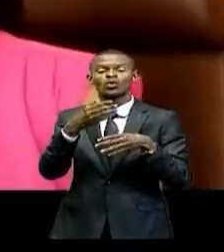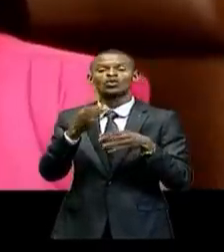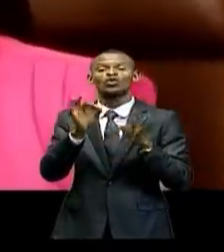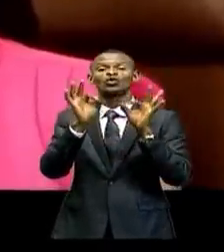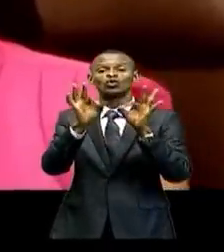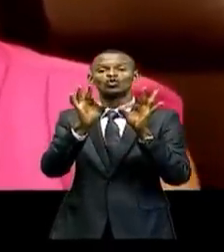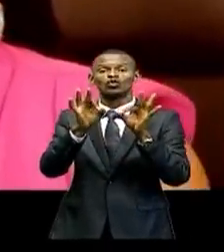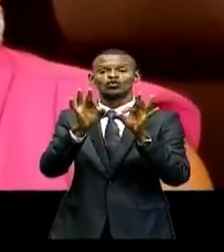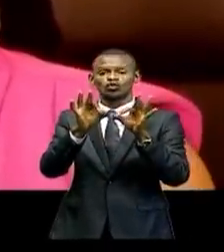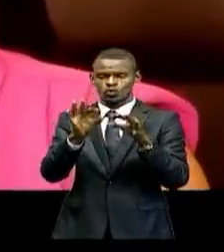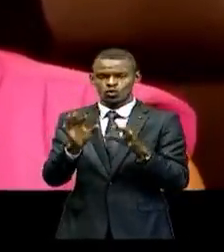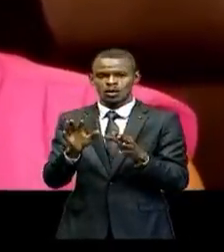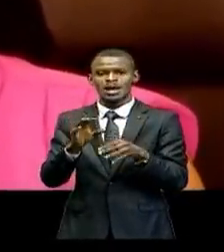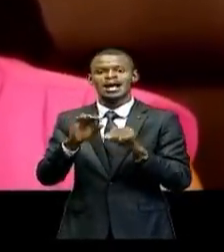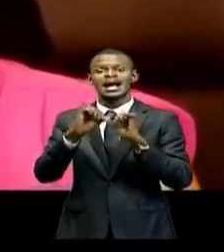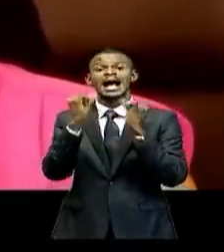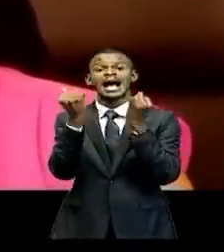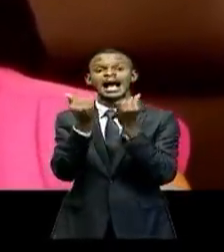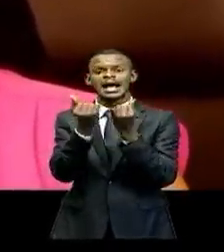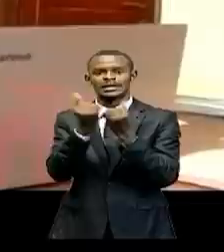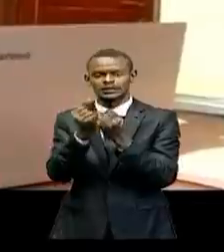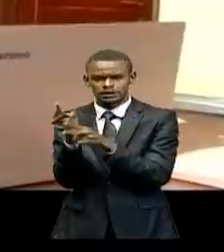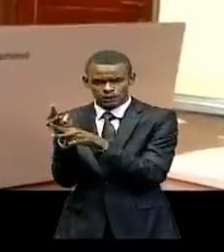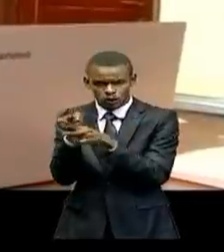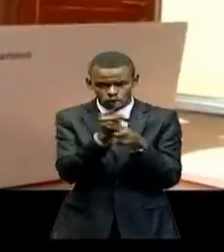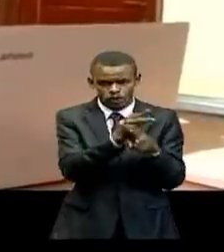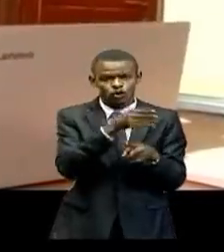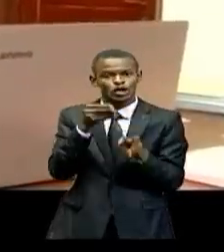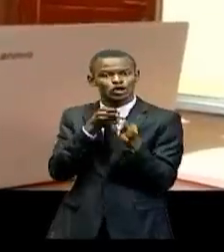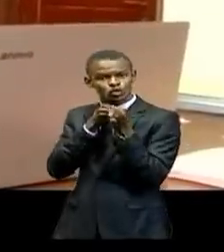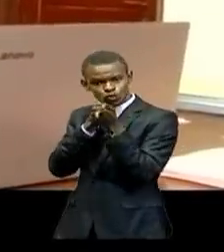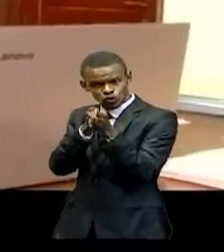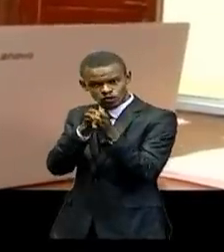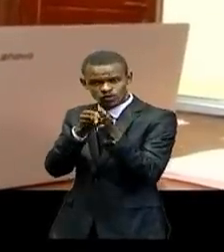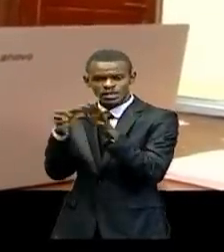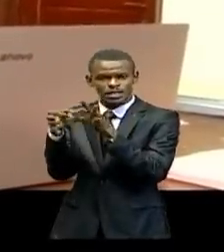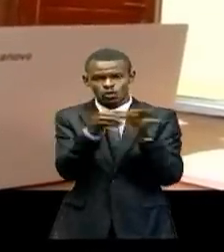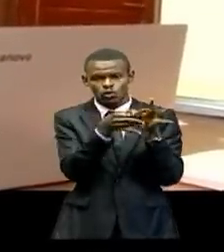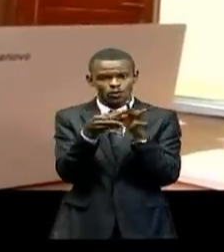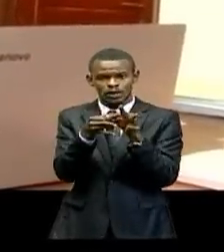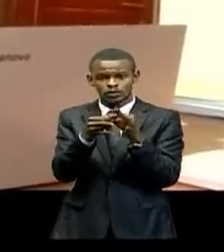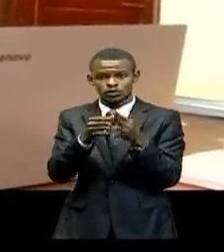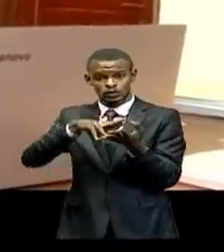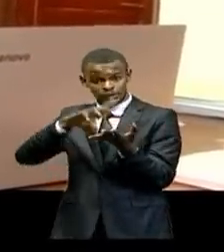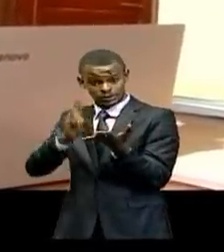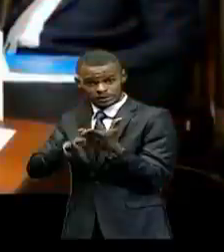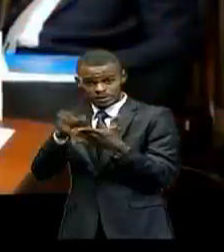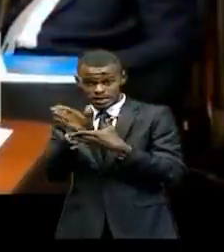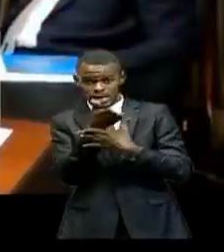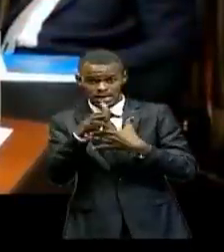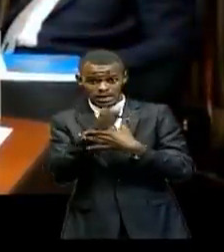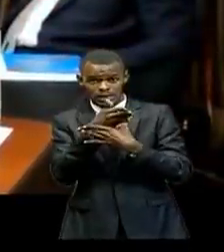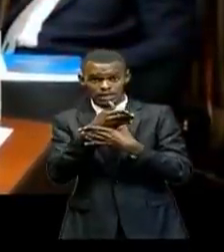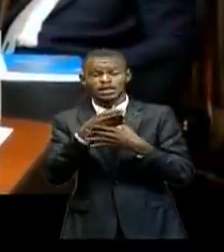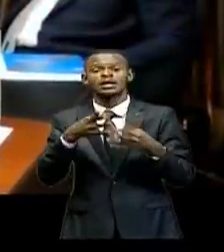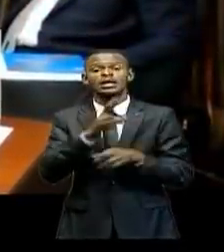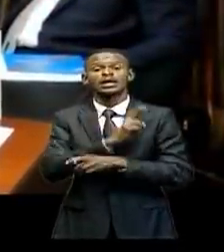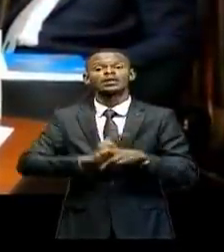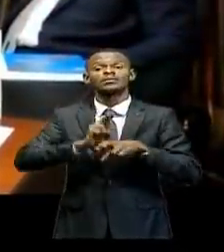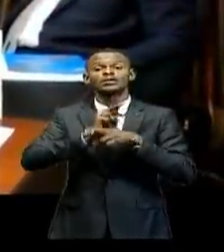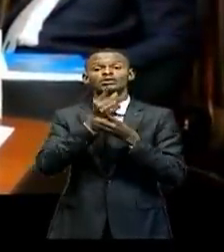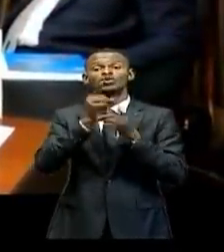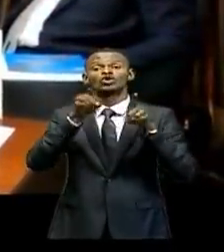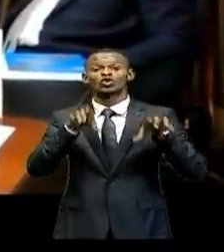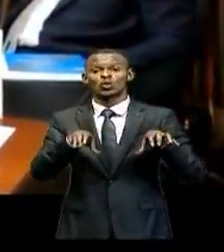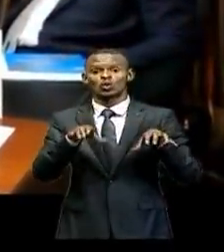coordination et de suivi de conventions de collaboration signées entre la République démocratique du Congo et les partenaires